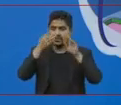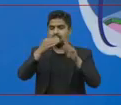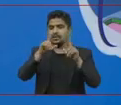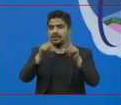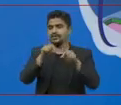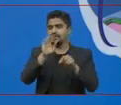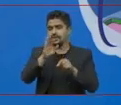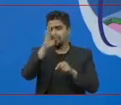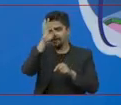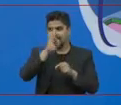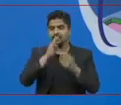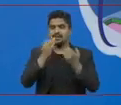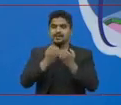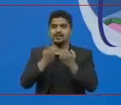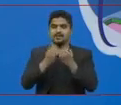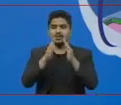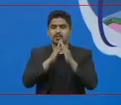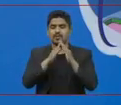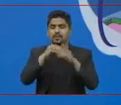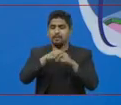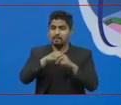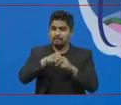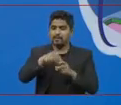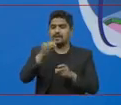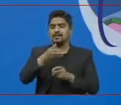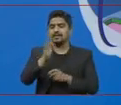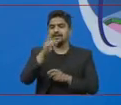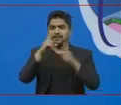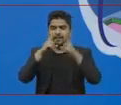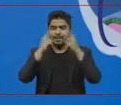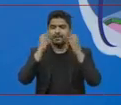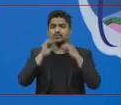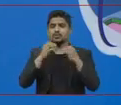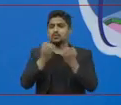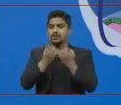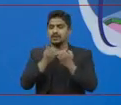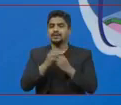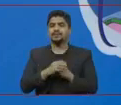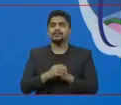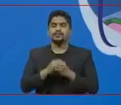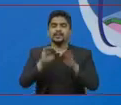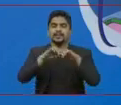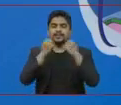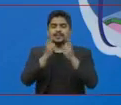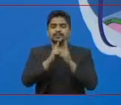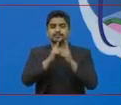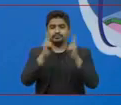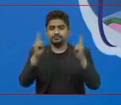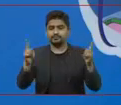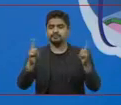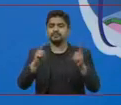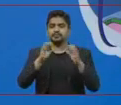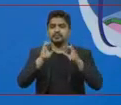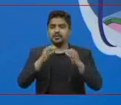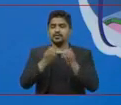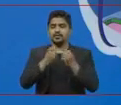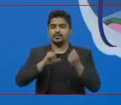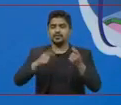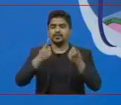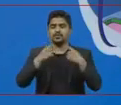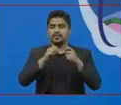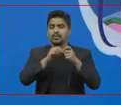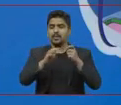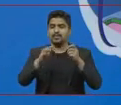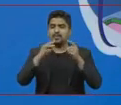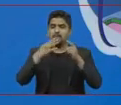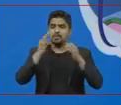हुनुपर्नेछ। विशेष गरी घर बाहिर निस्किँदा मास्कको प्रयोग गर्ने, सामाजिक दूरी कायम हुने र जनस्वास्थ्यका मापदण्ड